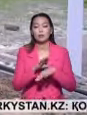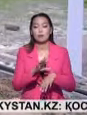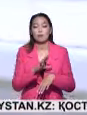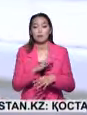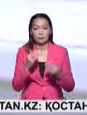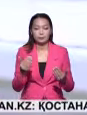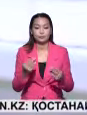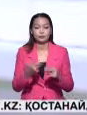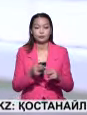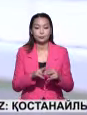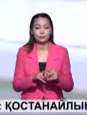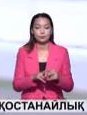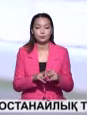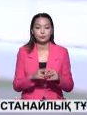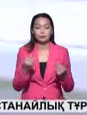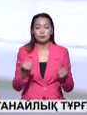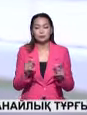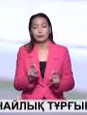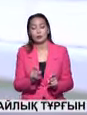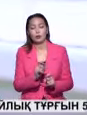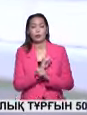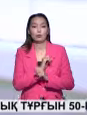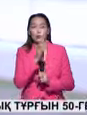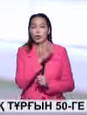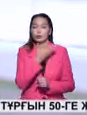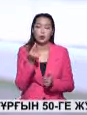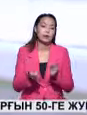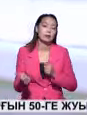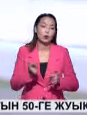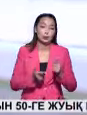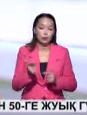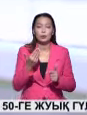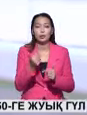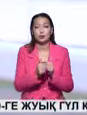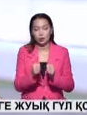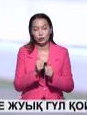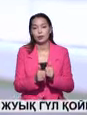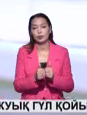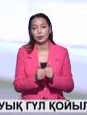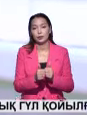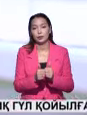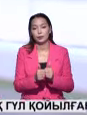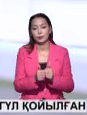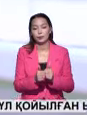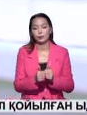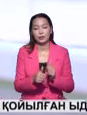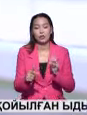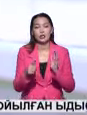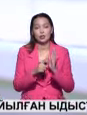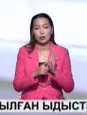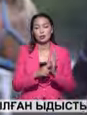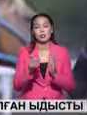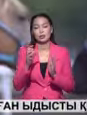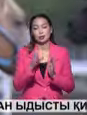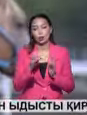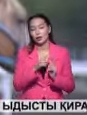Қолымызды қусырып отыратын уақыт жоқ бізде. Дайындығымызды жүйелі түрде 7-ші 42-ке дейін жүргізе